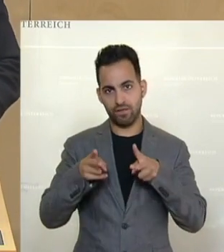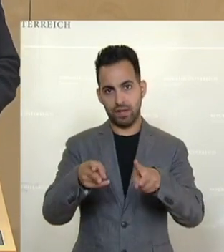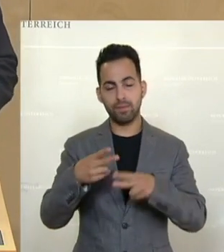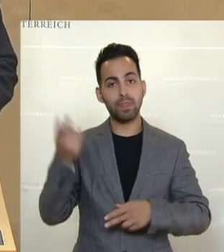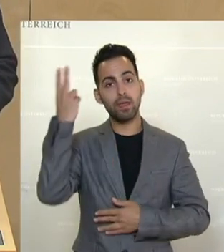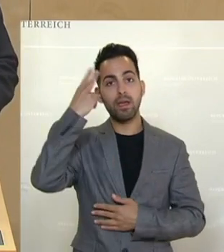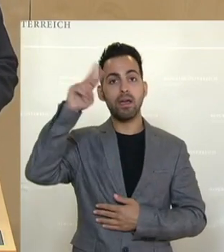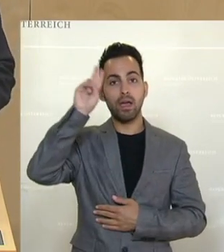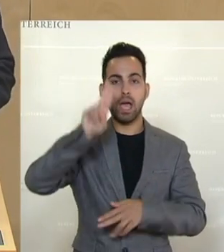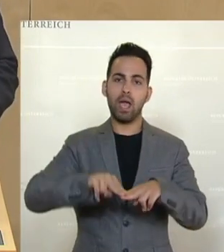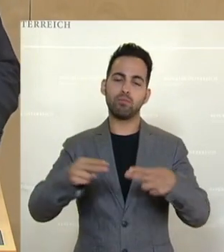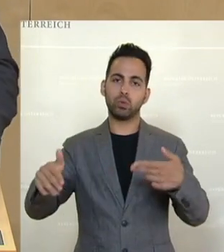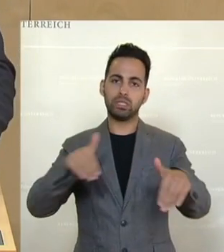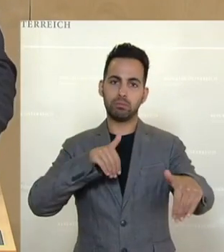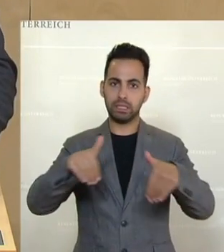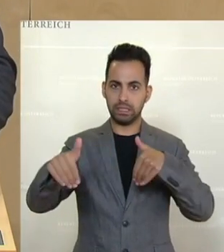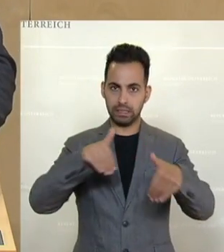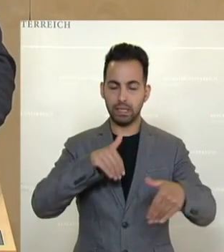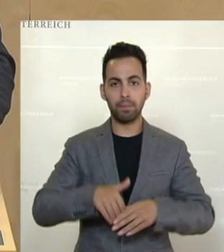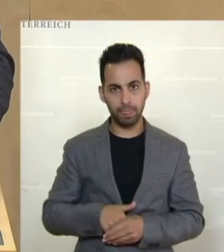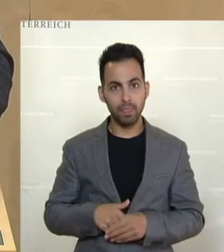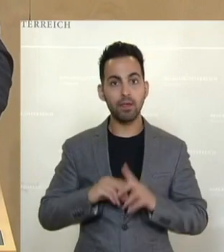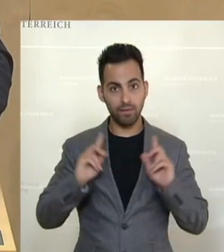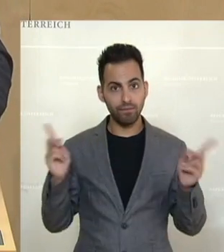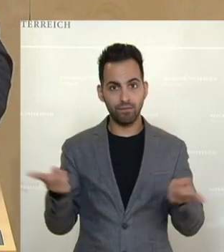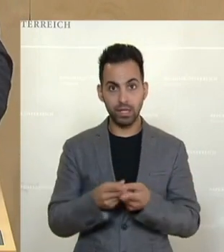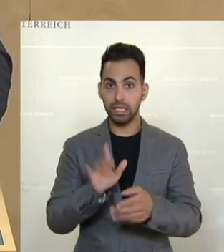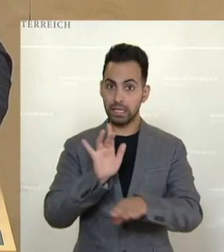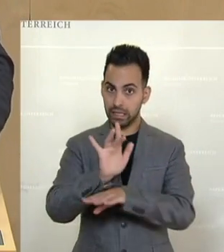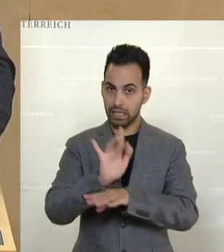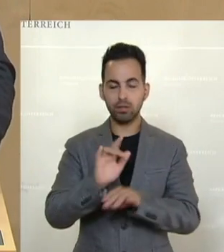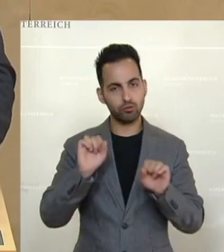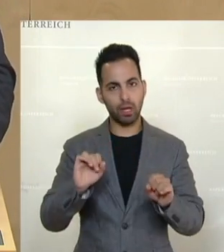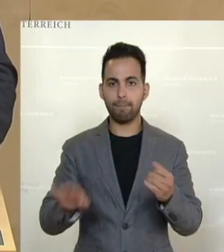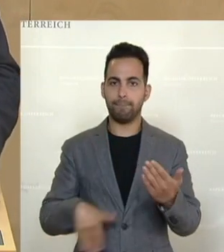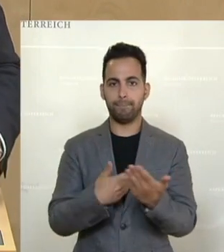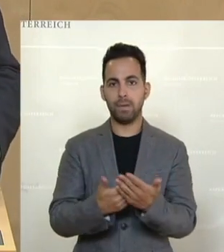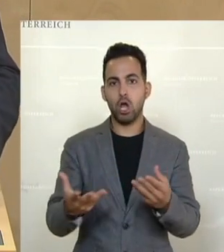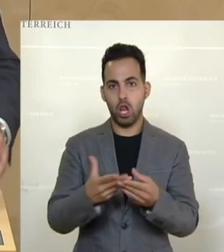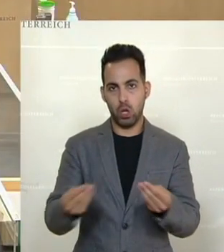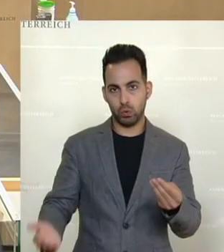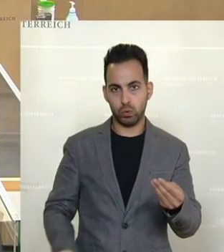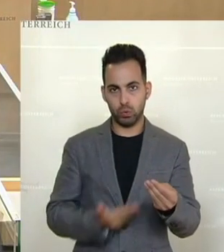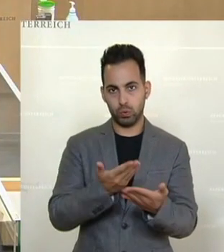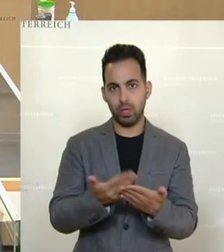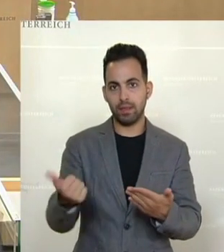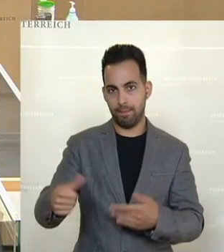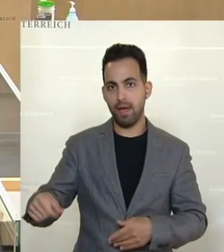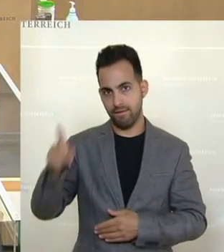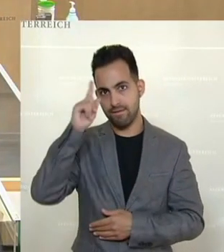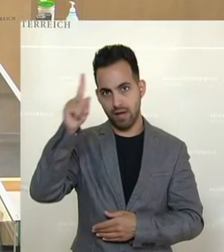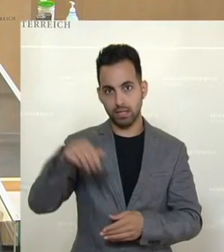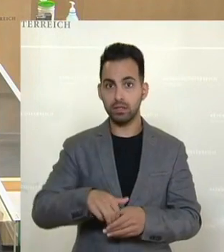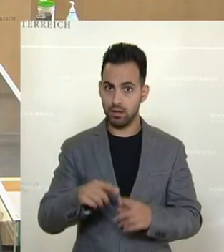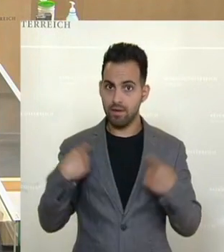Bundesminister, Sie wissen, wir haben immer, wenn wir etwas kritisiert haben, Ihnen auch Lösungen präsentiert und Vorschläge gemacht. Und Sie wissen, wir